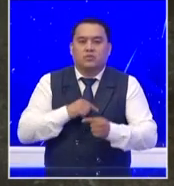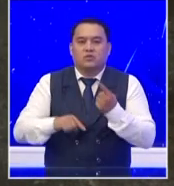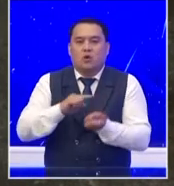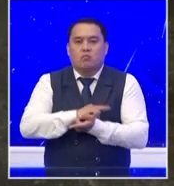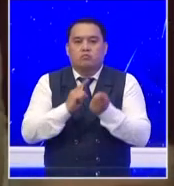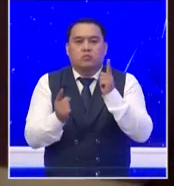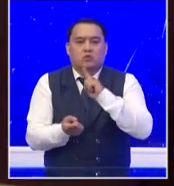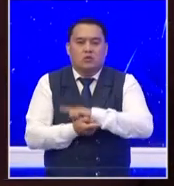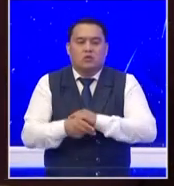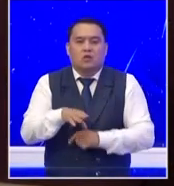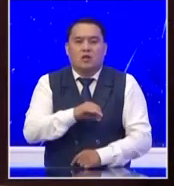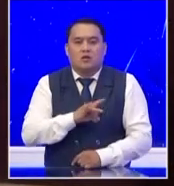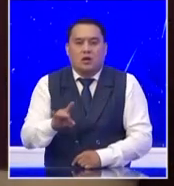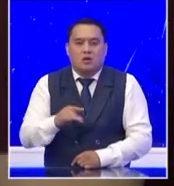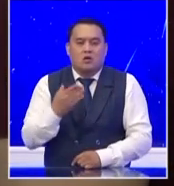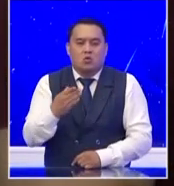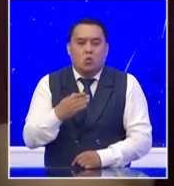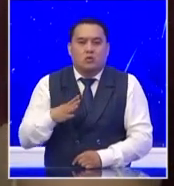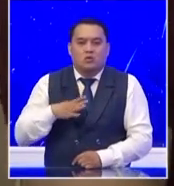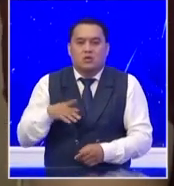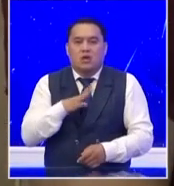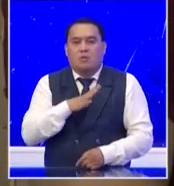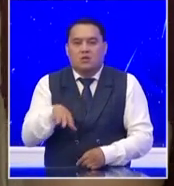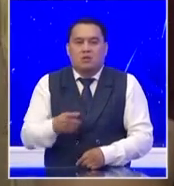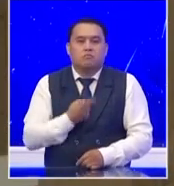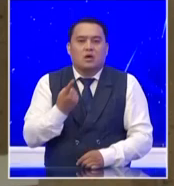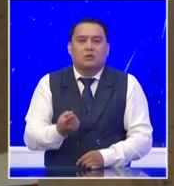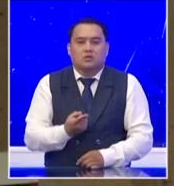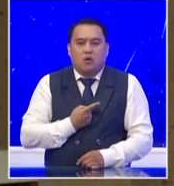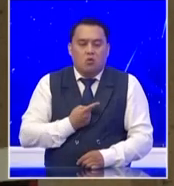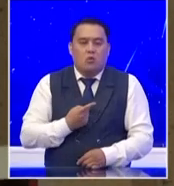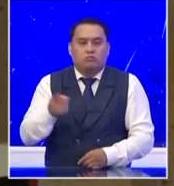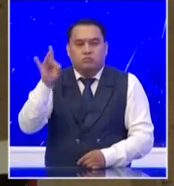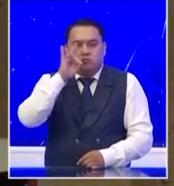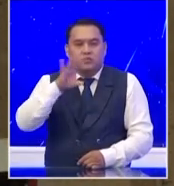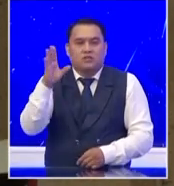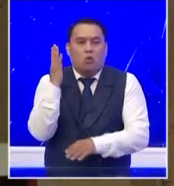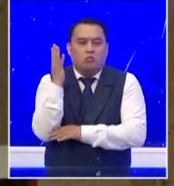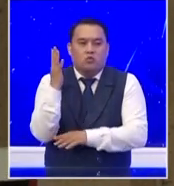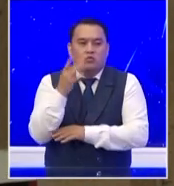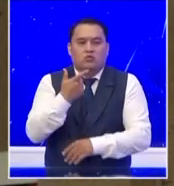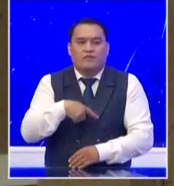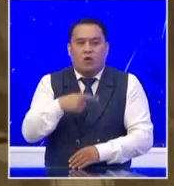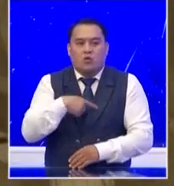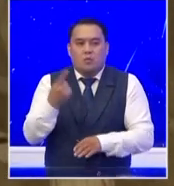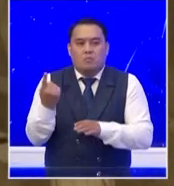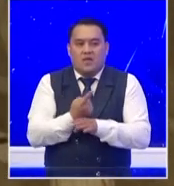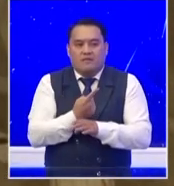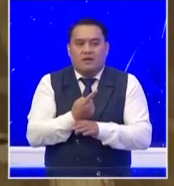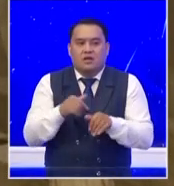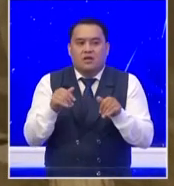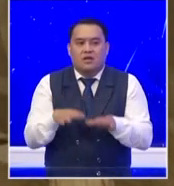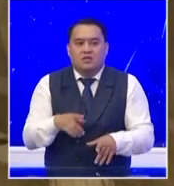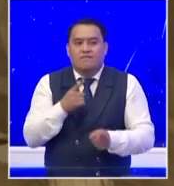другой житель Талгара. В семье Умрбека Ярасылова не было мастеров, прославившихся резьбой по дереву. В своем роду он первый, кто